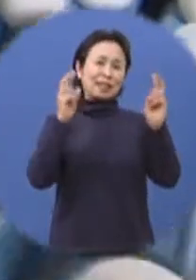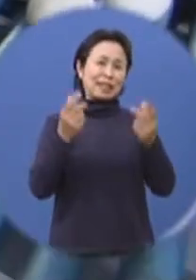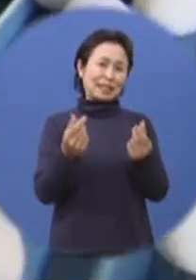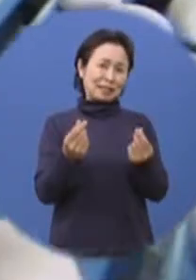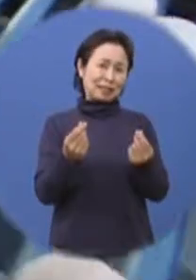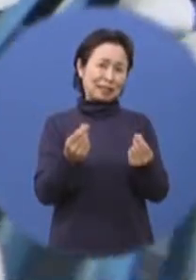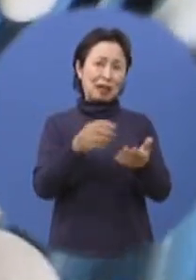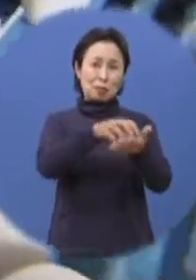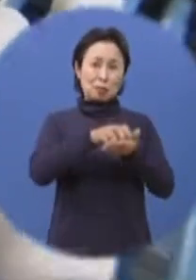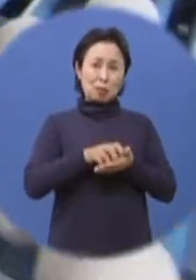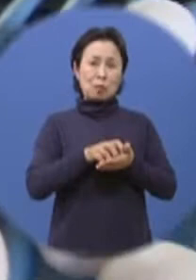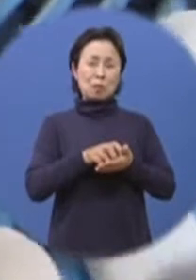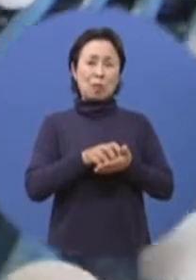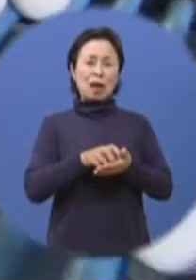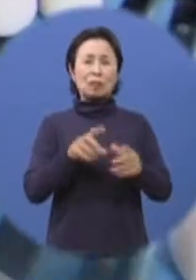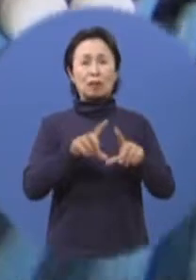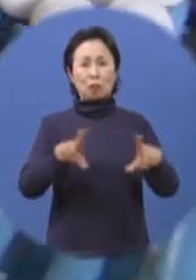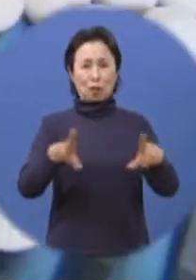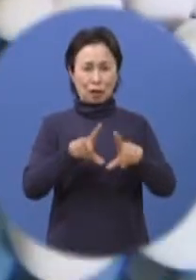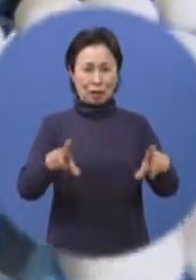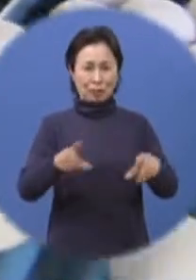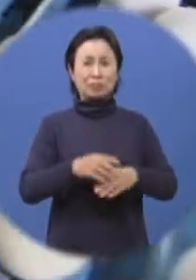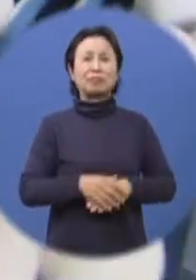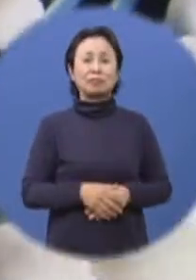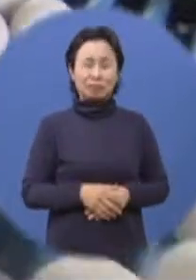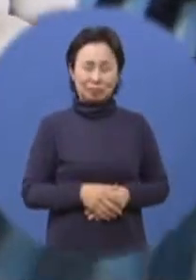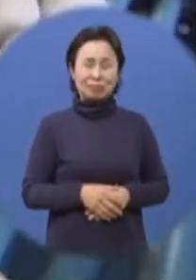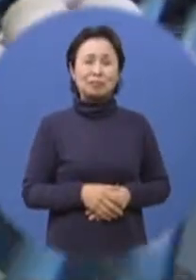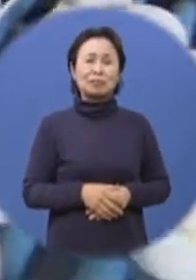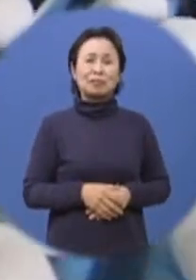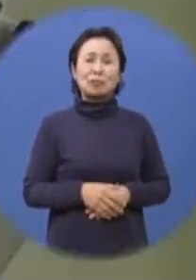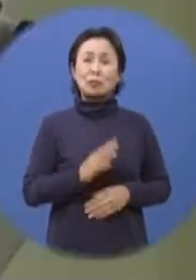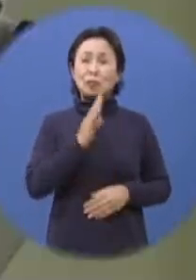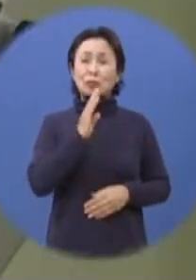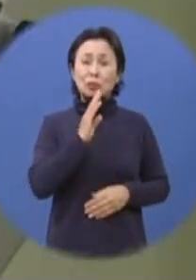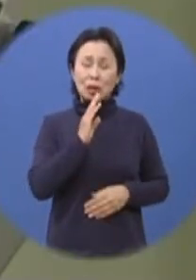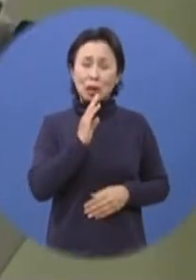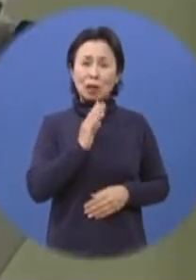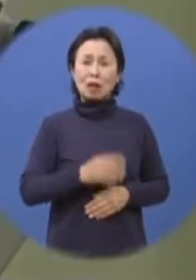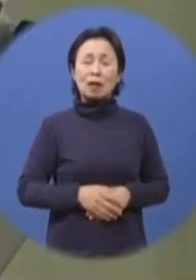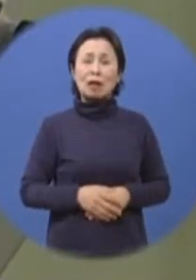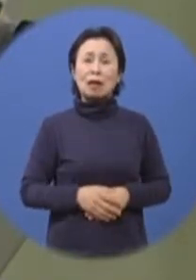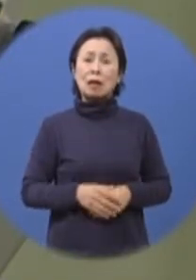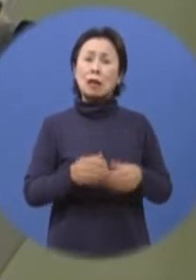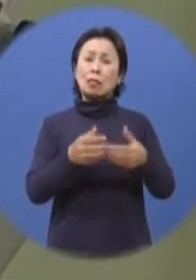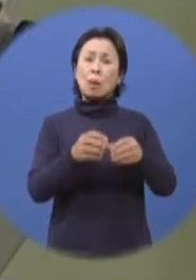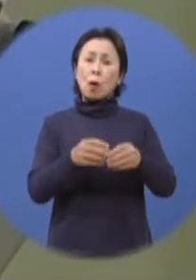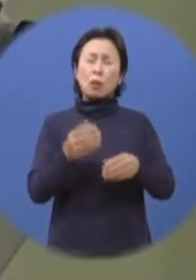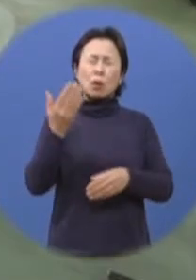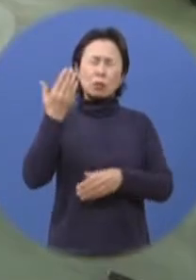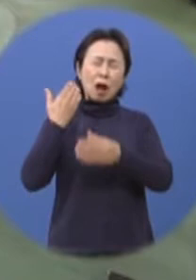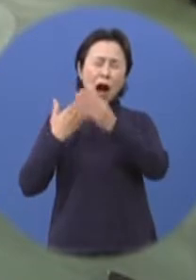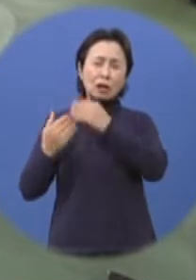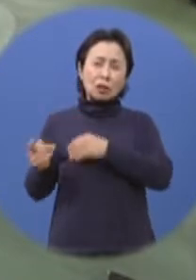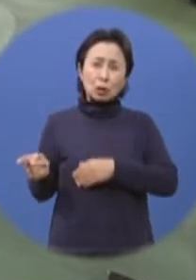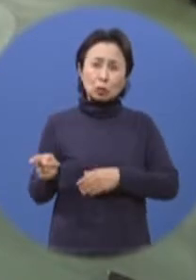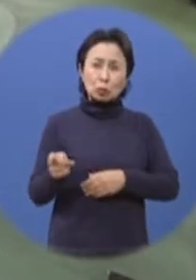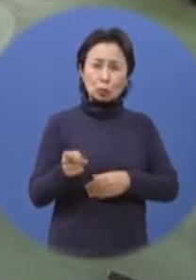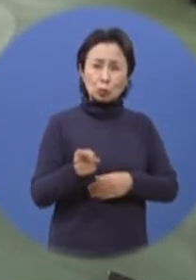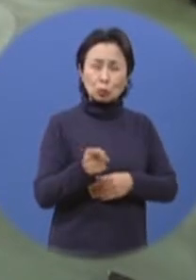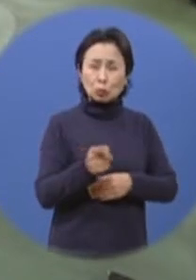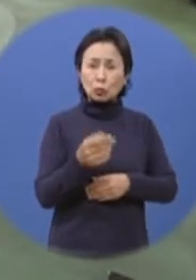だねぇ確かにあの卵って昔から値段のかわからない優秀な